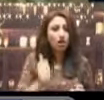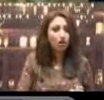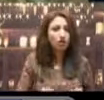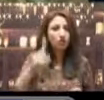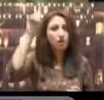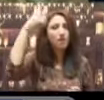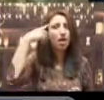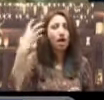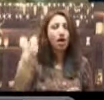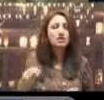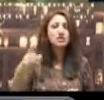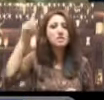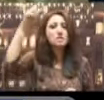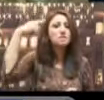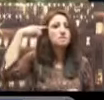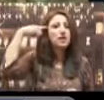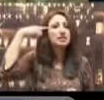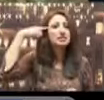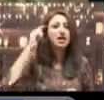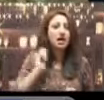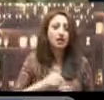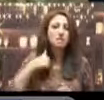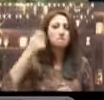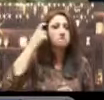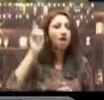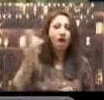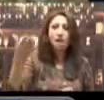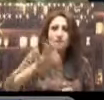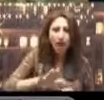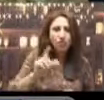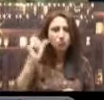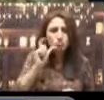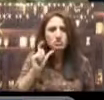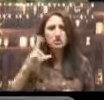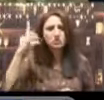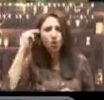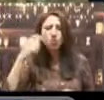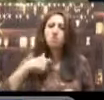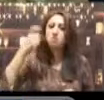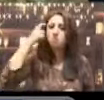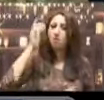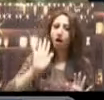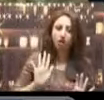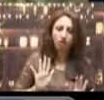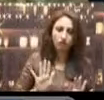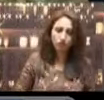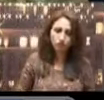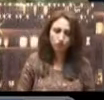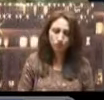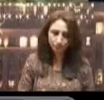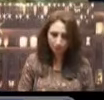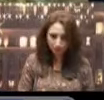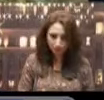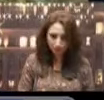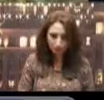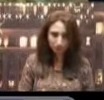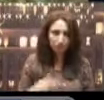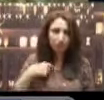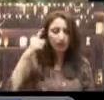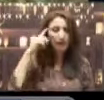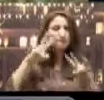ويضل من يشاء يعني، بس ما اعرفش هو مات على ايه برضه. انما كان عندي الحته بتاعت البحث عن